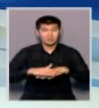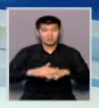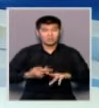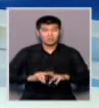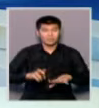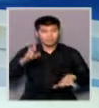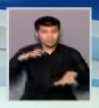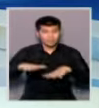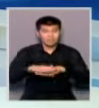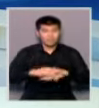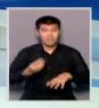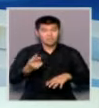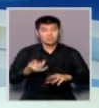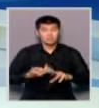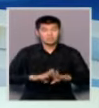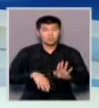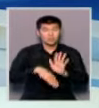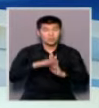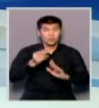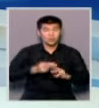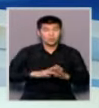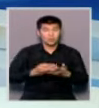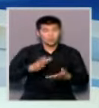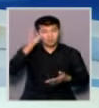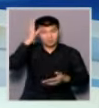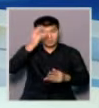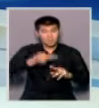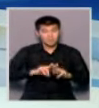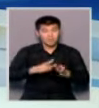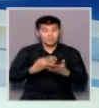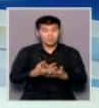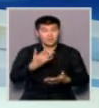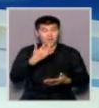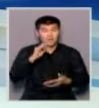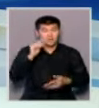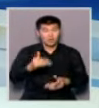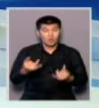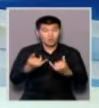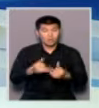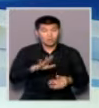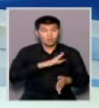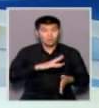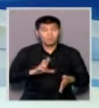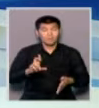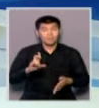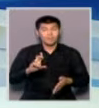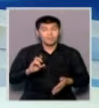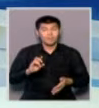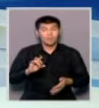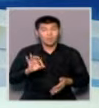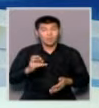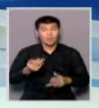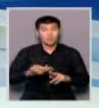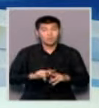нашей стране. Шнар совершенствовала свои знания в Туманном Альбионе, была гостьей телепрограммы «Біздің болашақ»,